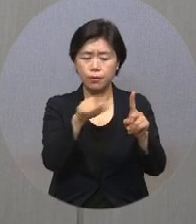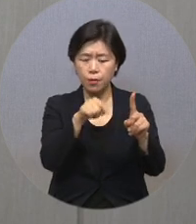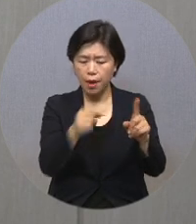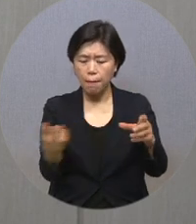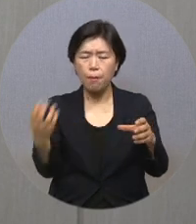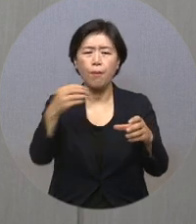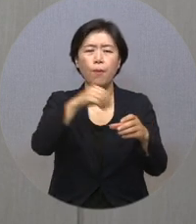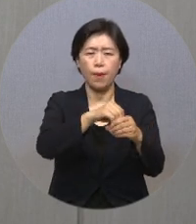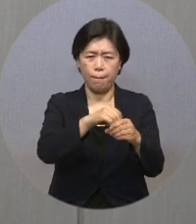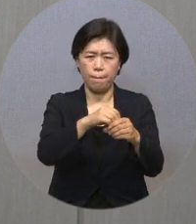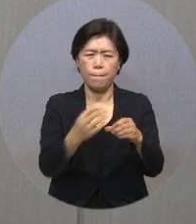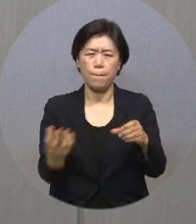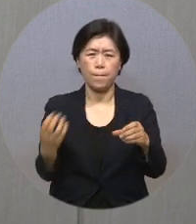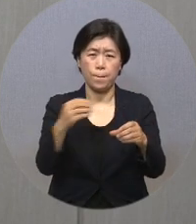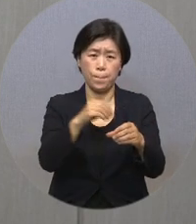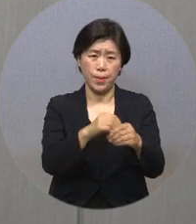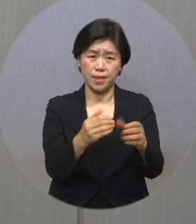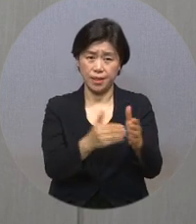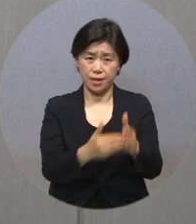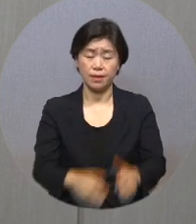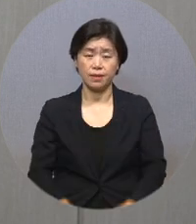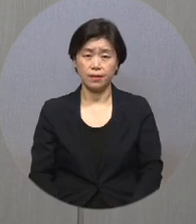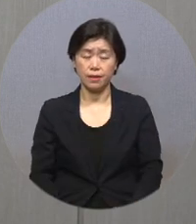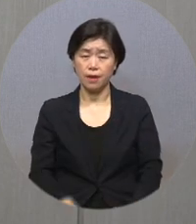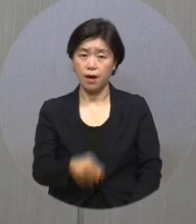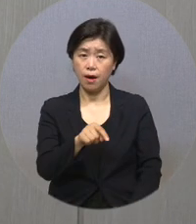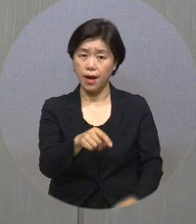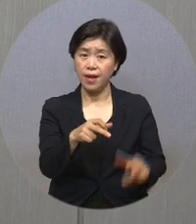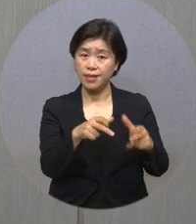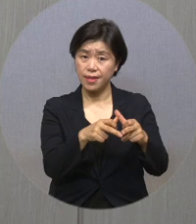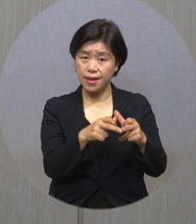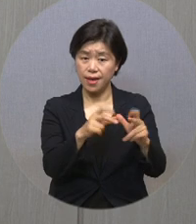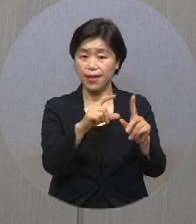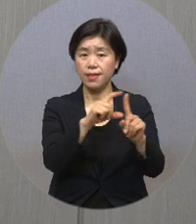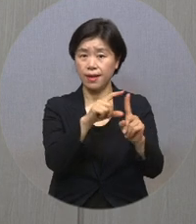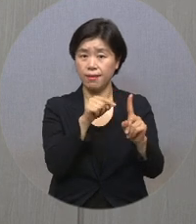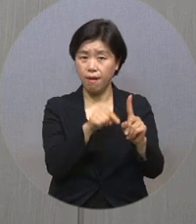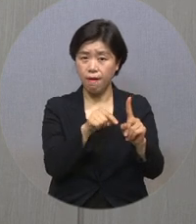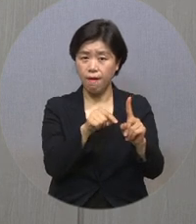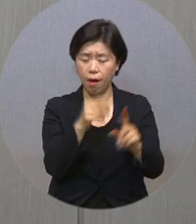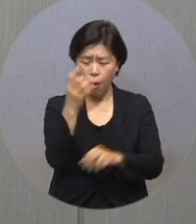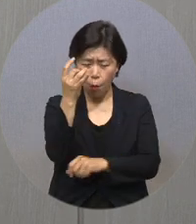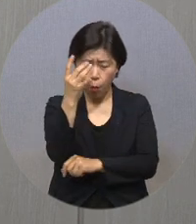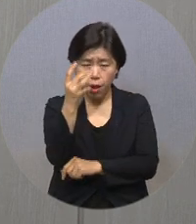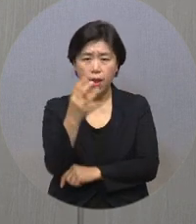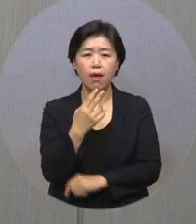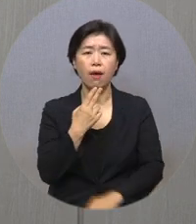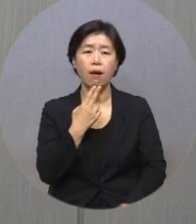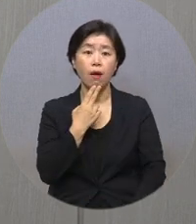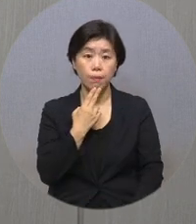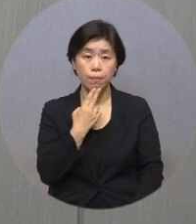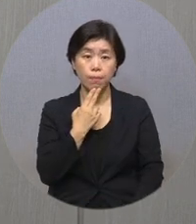단어 속에 있습니다. 이 단어 속에 진짜